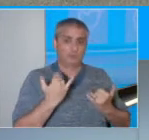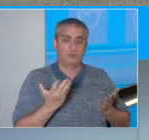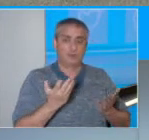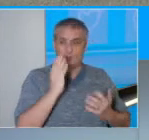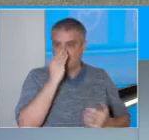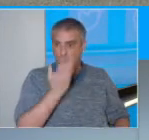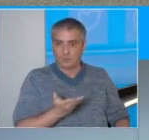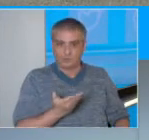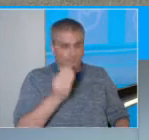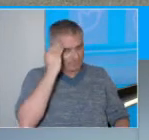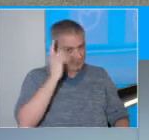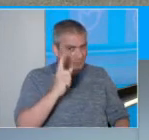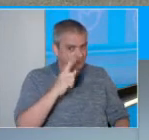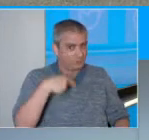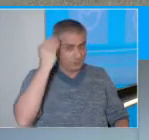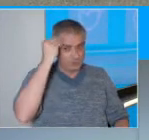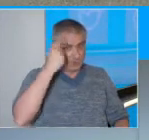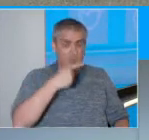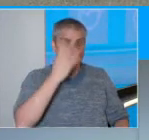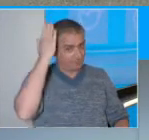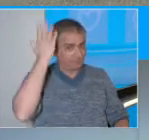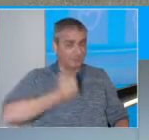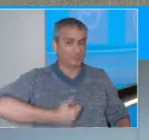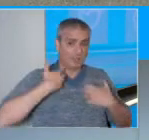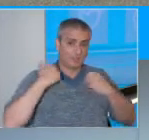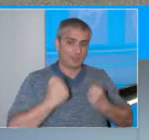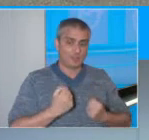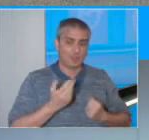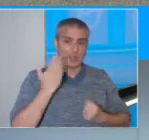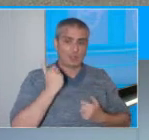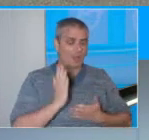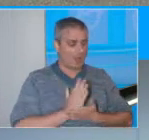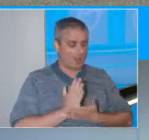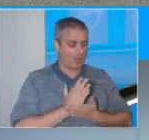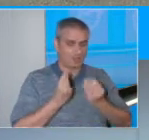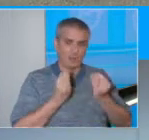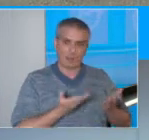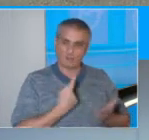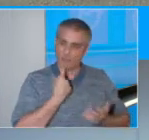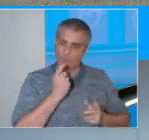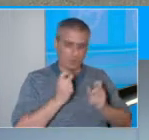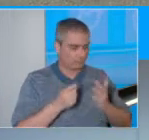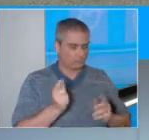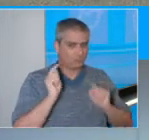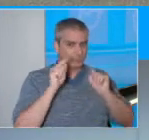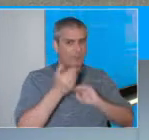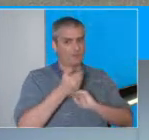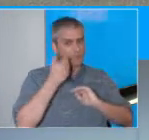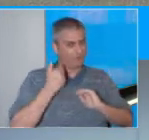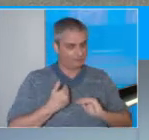חג הפורים. תזכור, ביום הזיכרון, נפתלי בנט היה שר ביטחון, הייתה הכנה לעניין, אמרו לאנשים, תגיעו